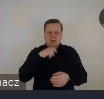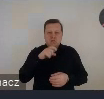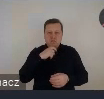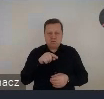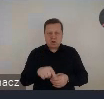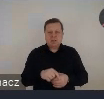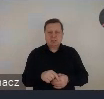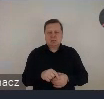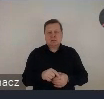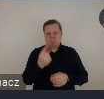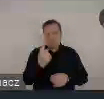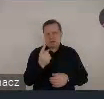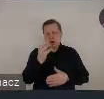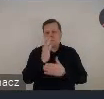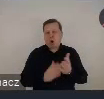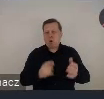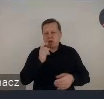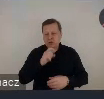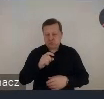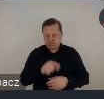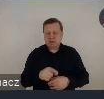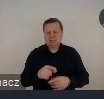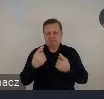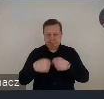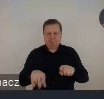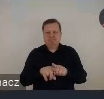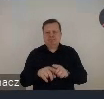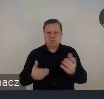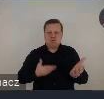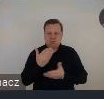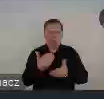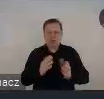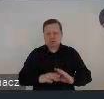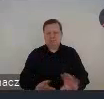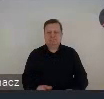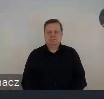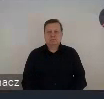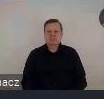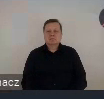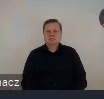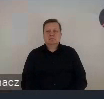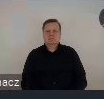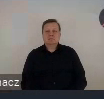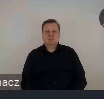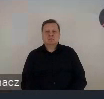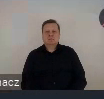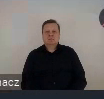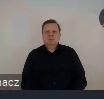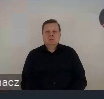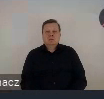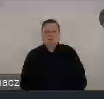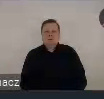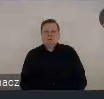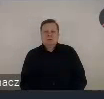w pierwszej połowie kwietnia ten nabór ruszył. W takim i oczywiście prosimy